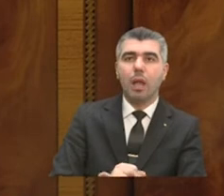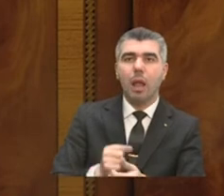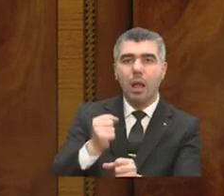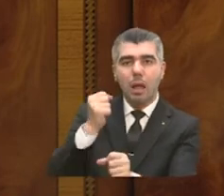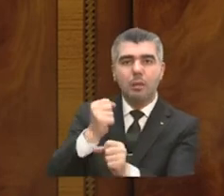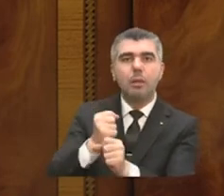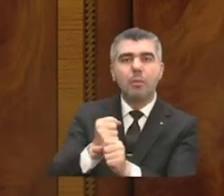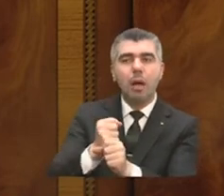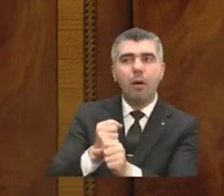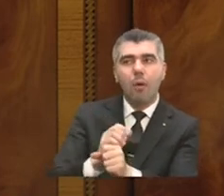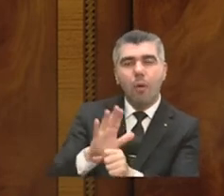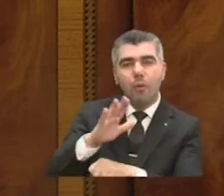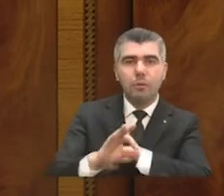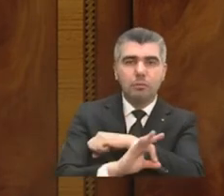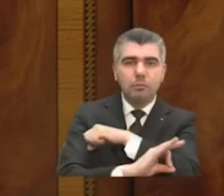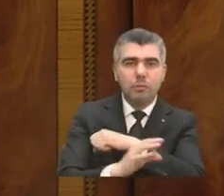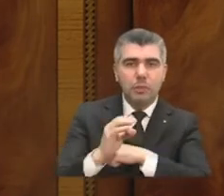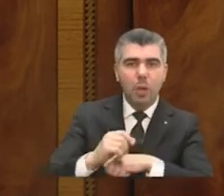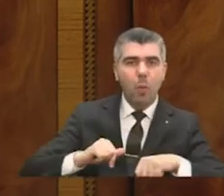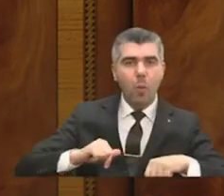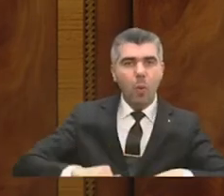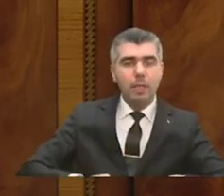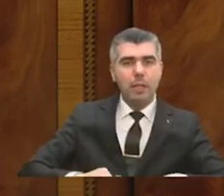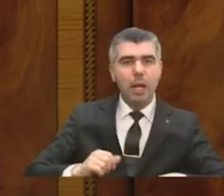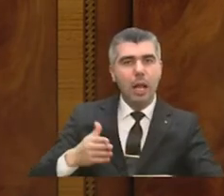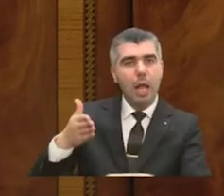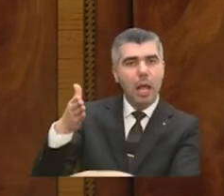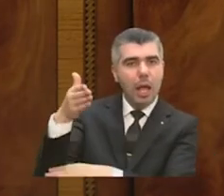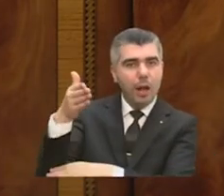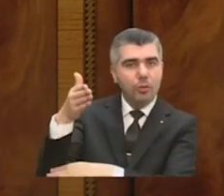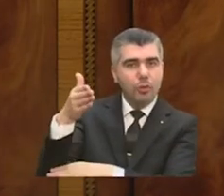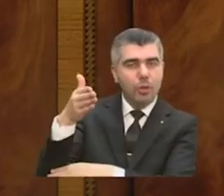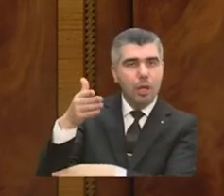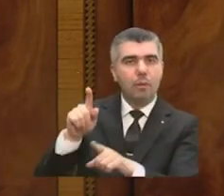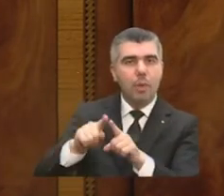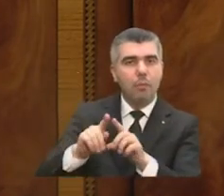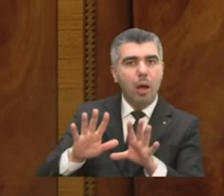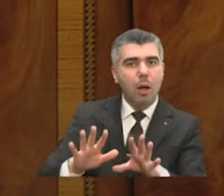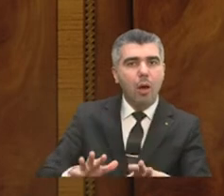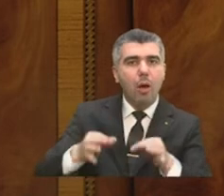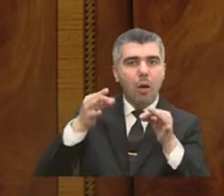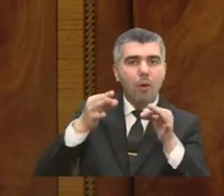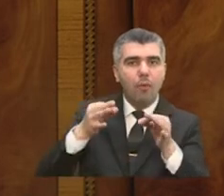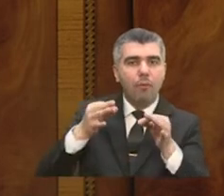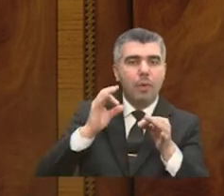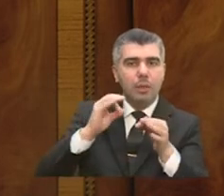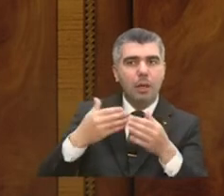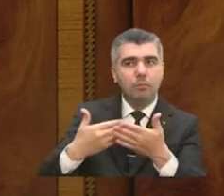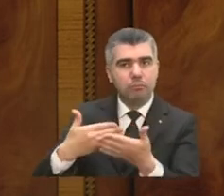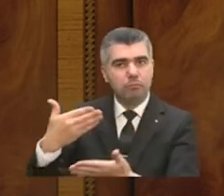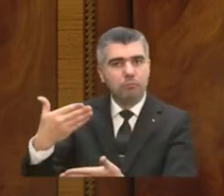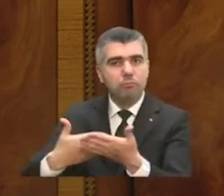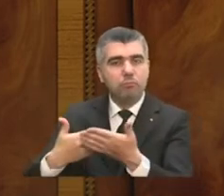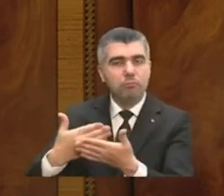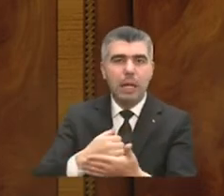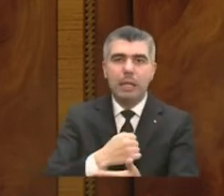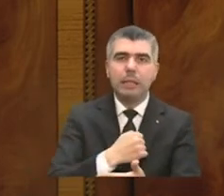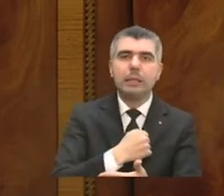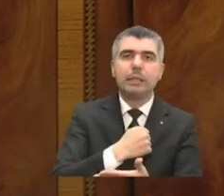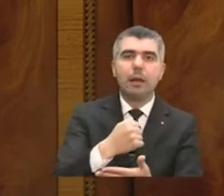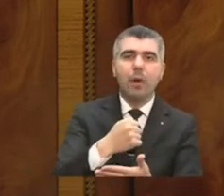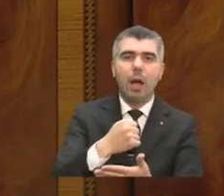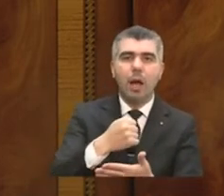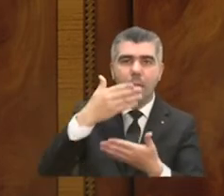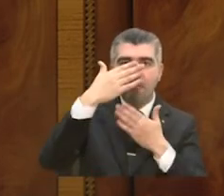nous demandons et nous insistons le ministère des Affaires étrangères pour créer